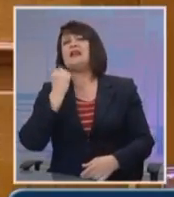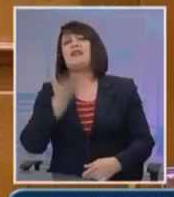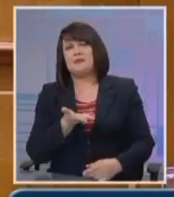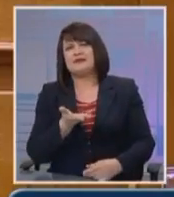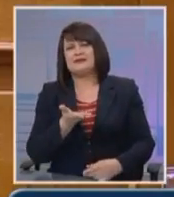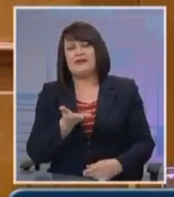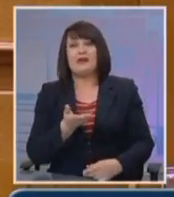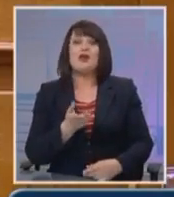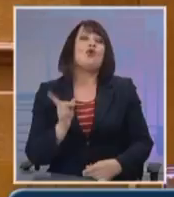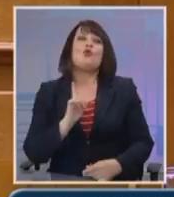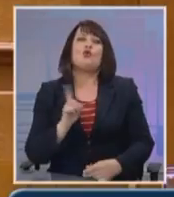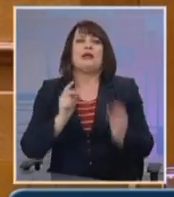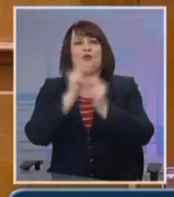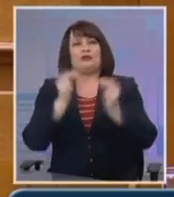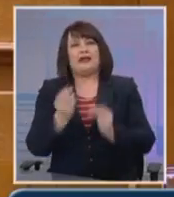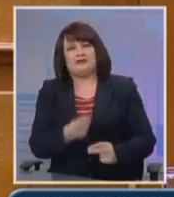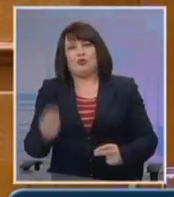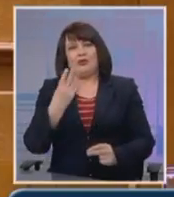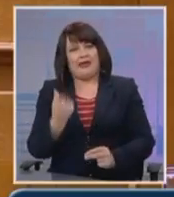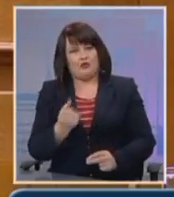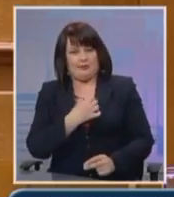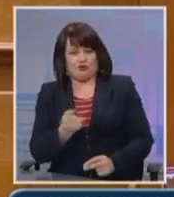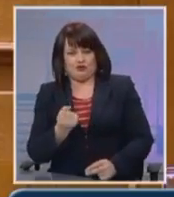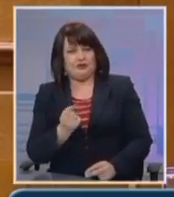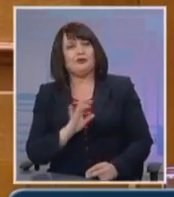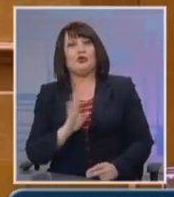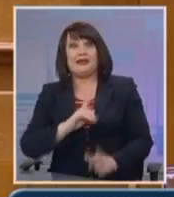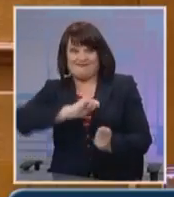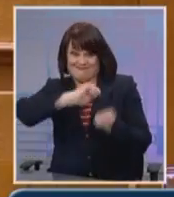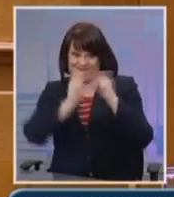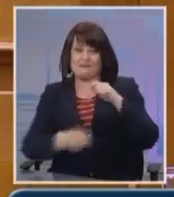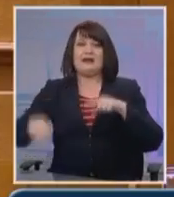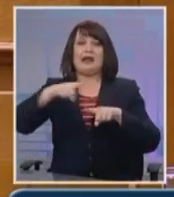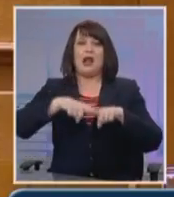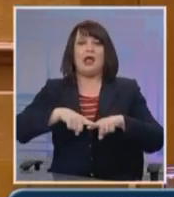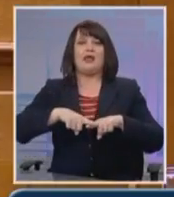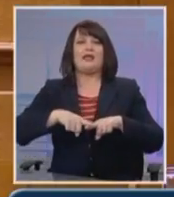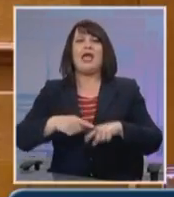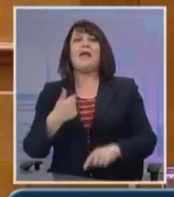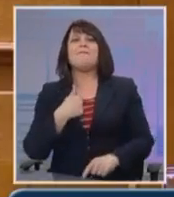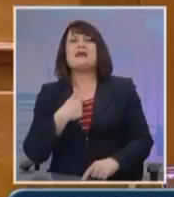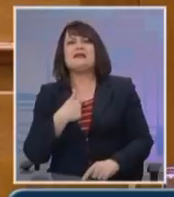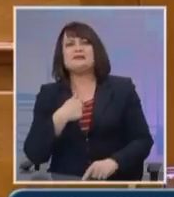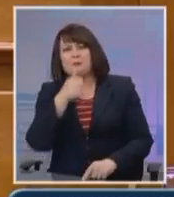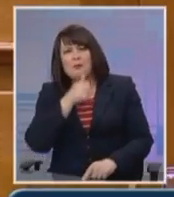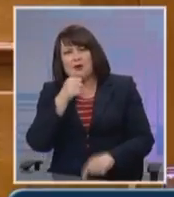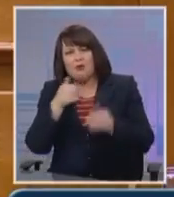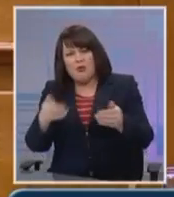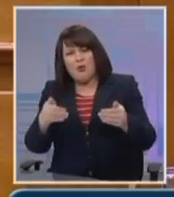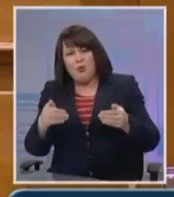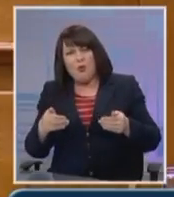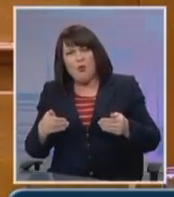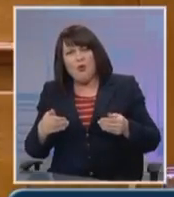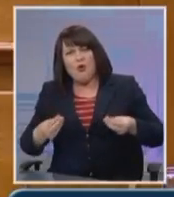θα είναι πιο αποτελεσματική και πιο φερέγγια. Θα αλλάξει τη χώρα, διότι εμείς δεν πρόκειται να ανεχθούμε άλλο την ηθική έκπτωση